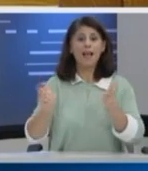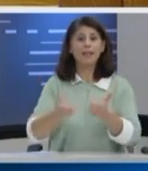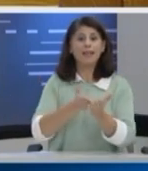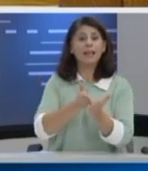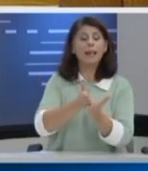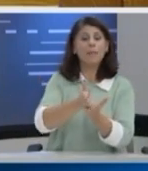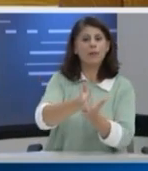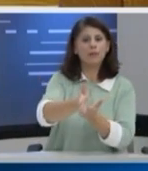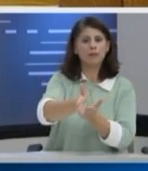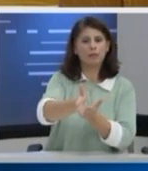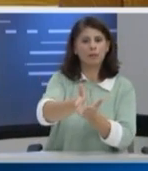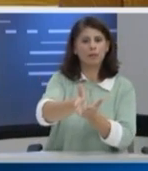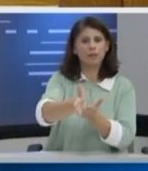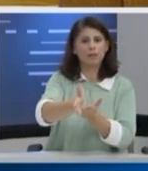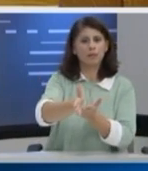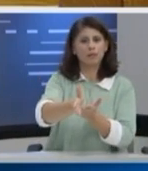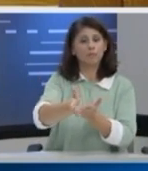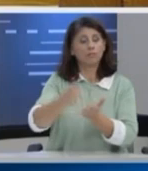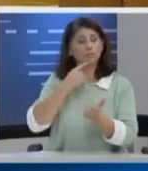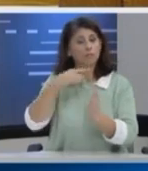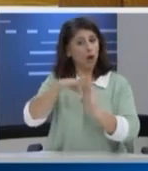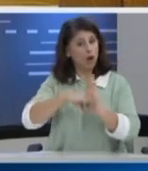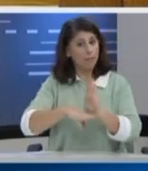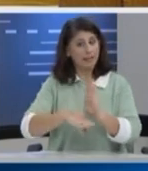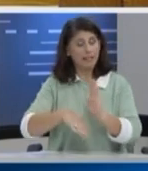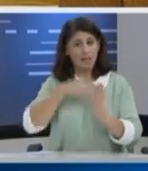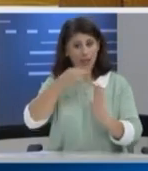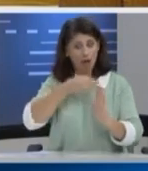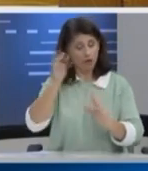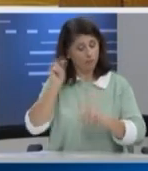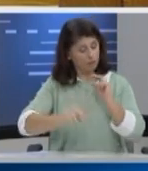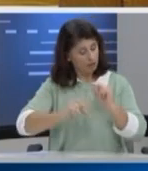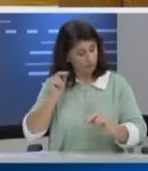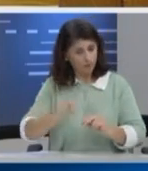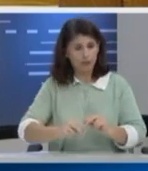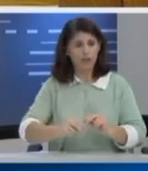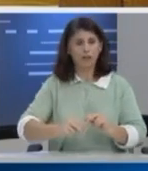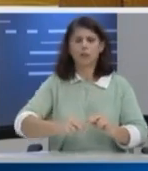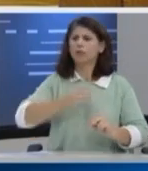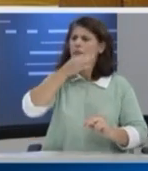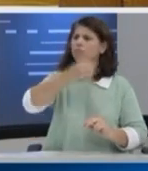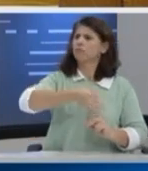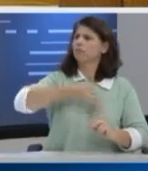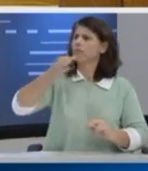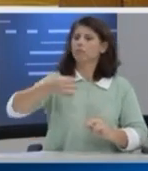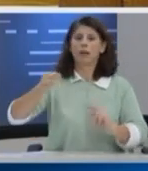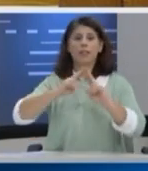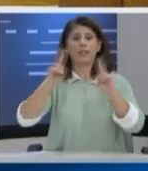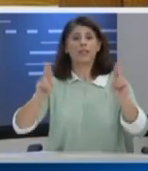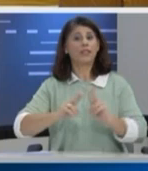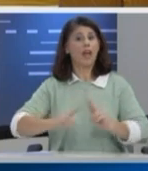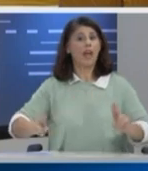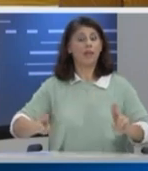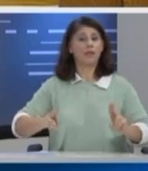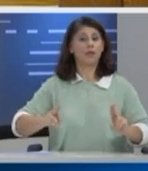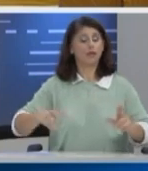Την υπερψήφιζαν στις προγραμματικές δηλώσεις των κυβερνήσεών τους, τη διακήρυταν επισήμως στα διεθνή φόρα